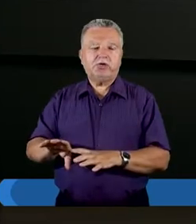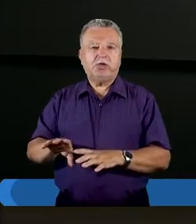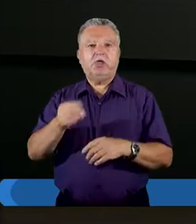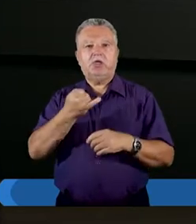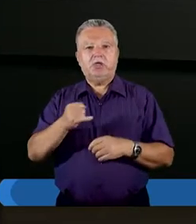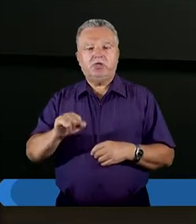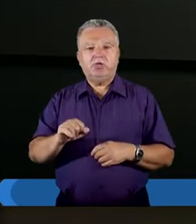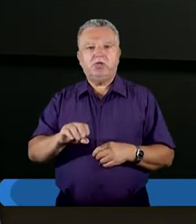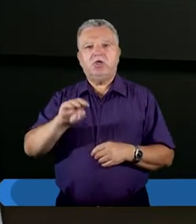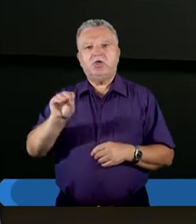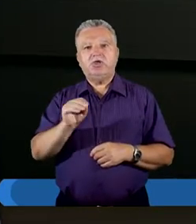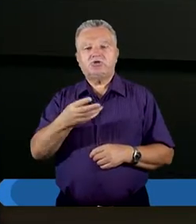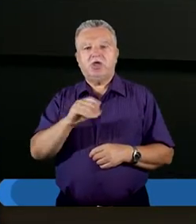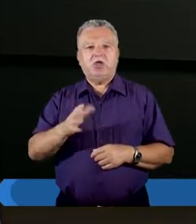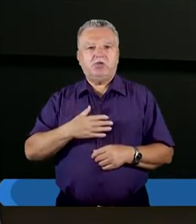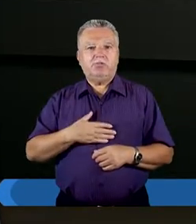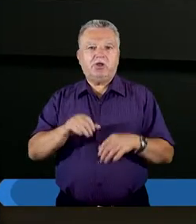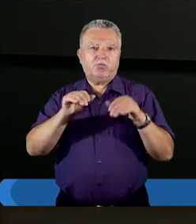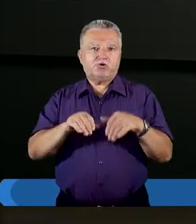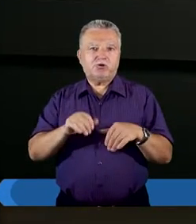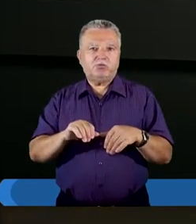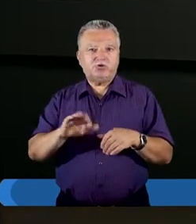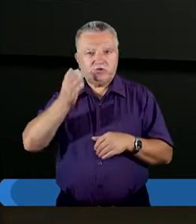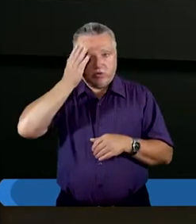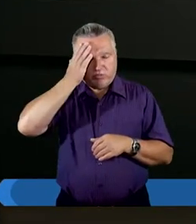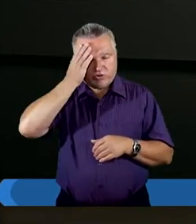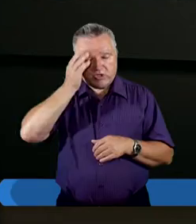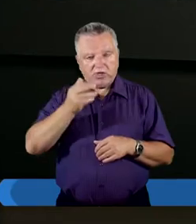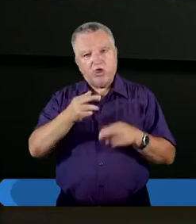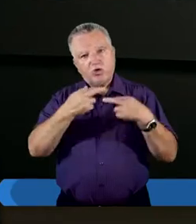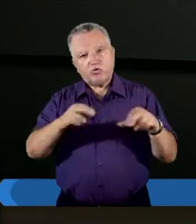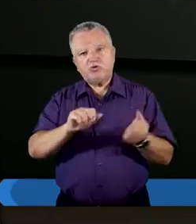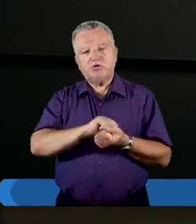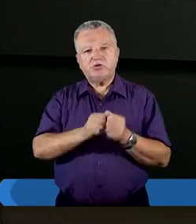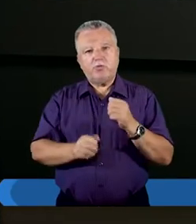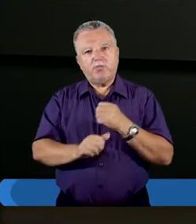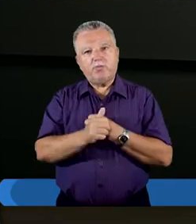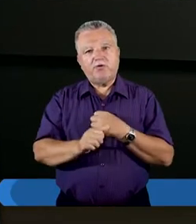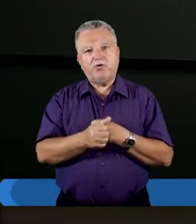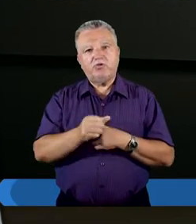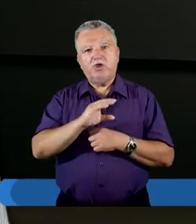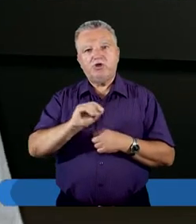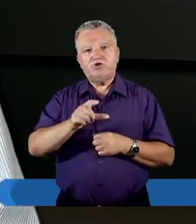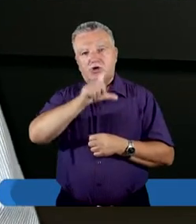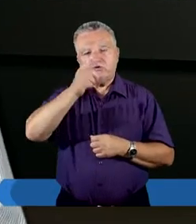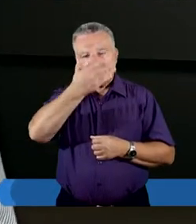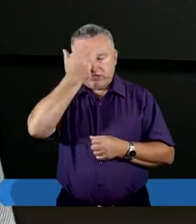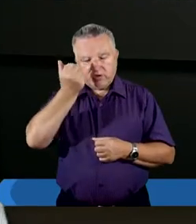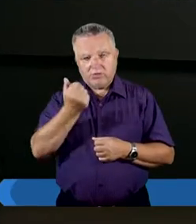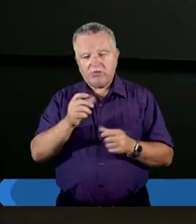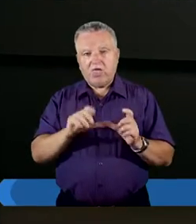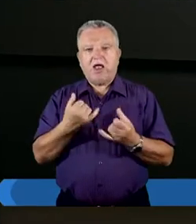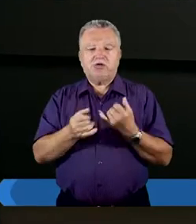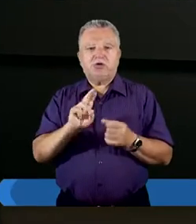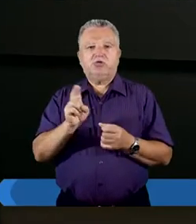jeszcze nie mieli okazji się z nimi zaznajomić, także różne są powody, że ludzie tego nie wiedzą. Natomiast jeżeli już ktoś bierze